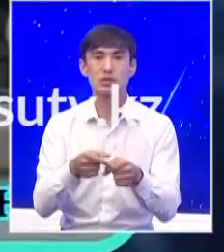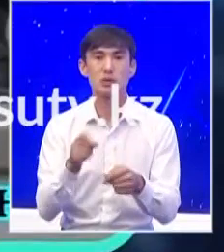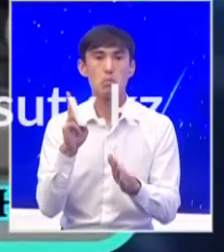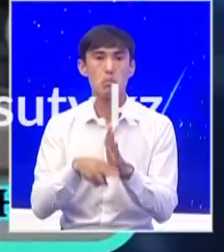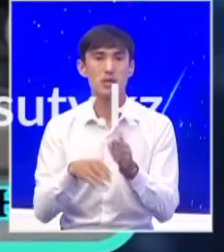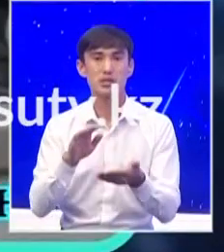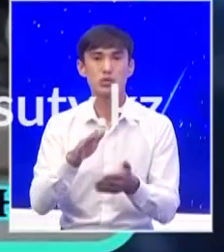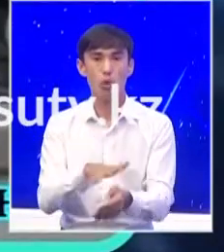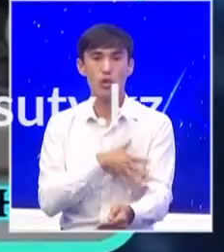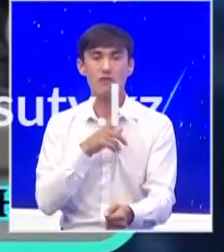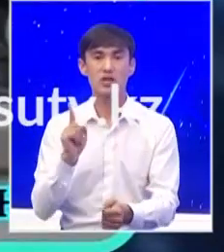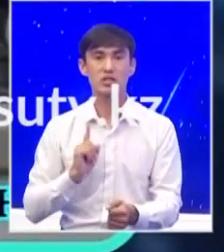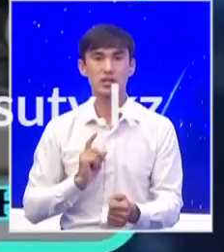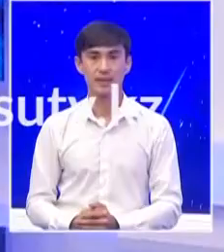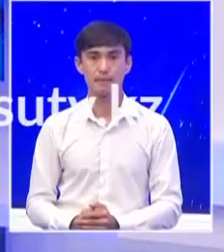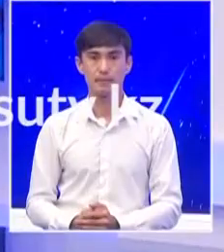без долгого ожидания.